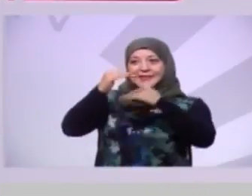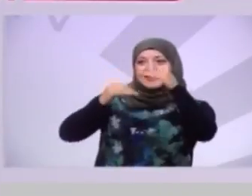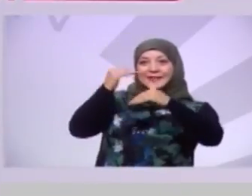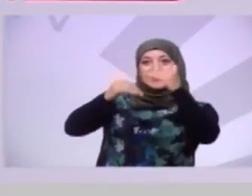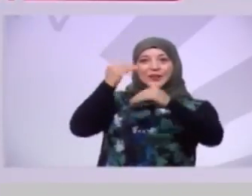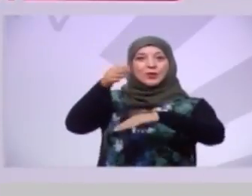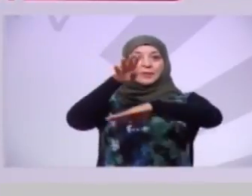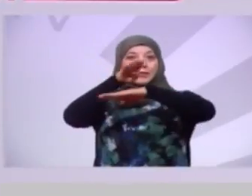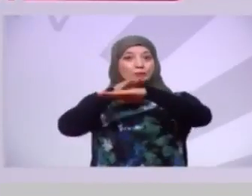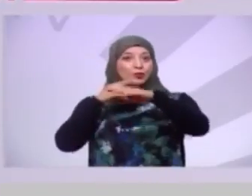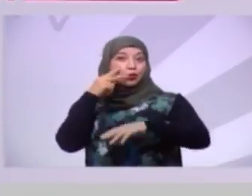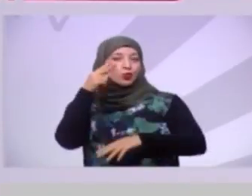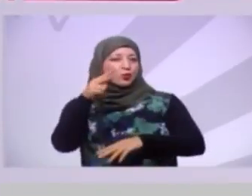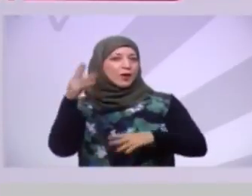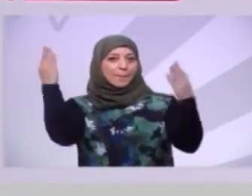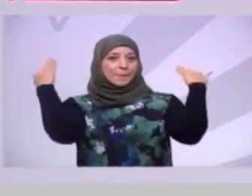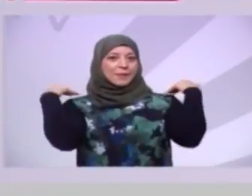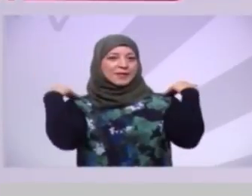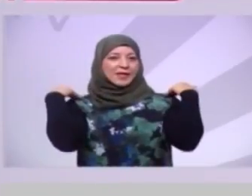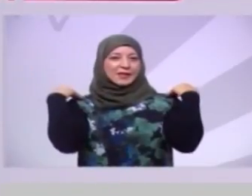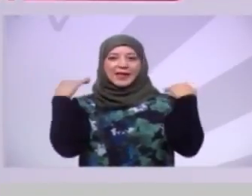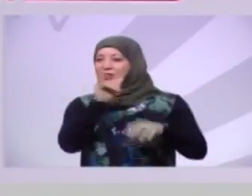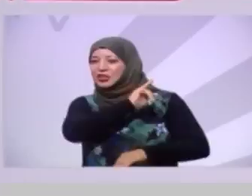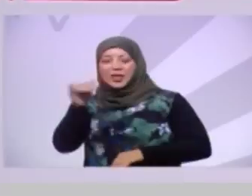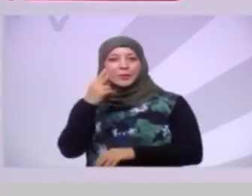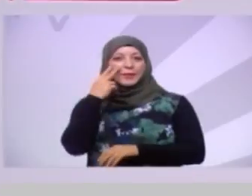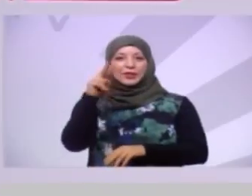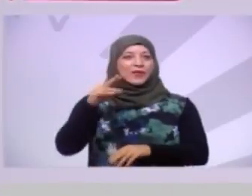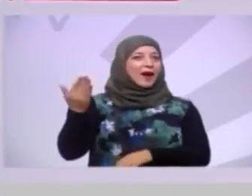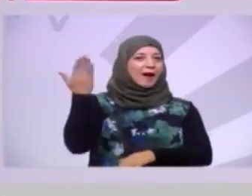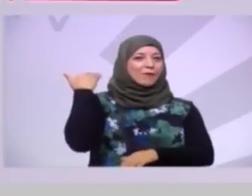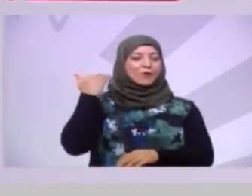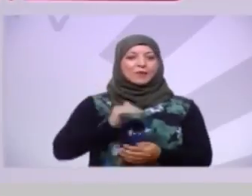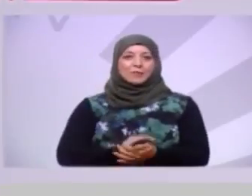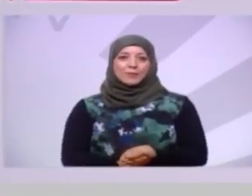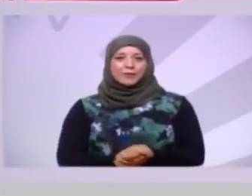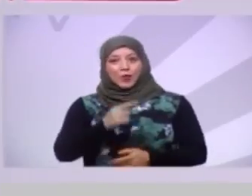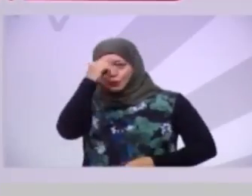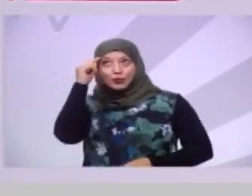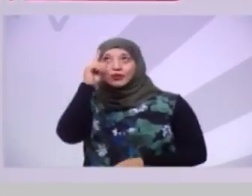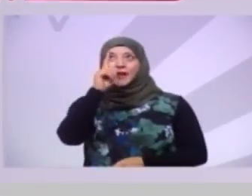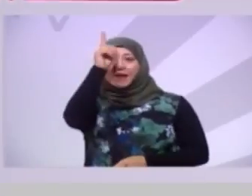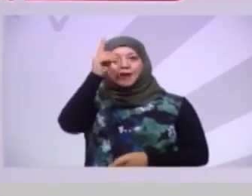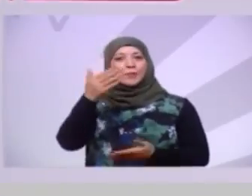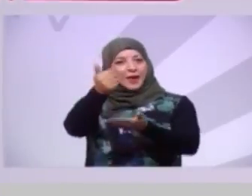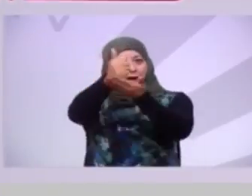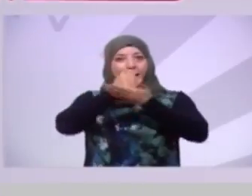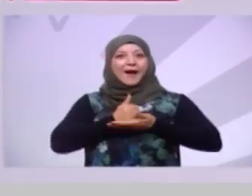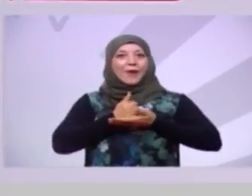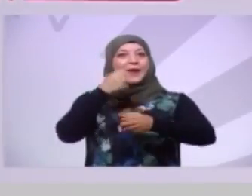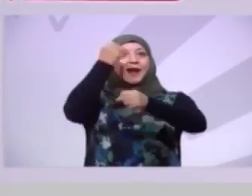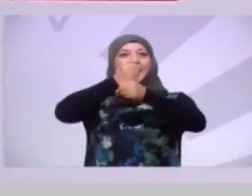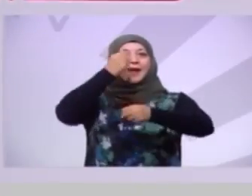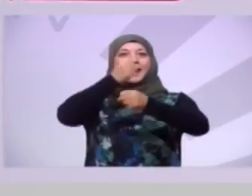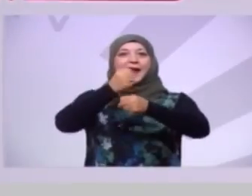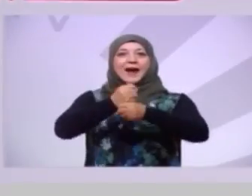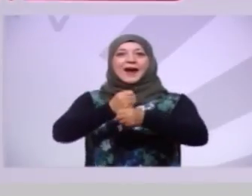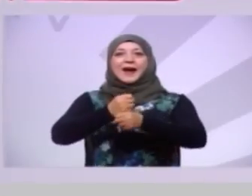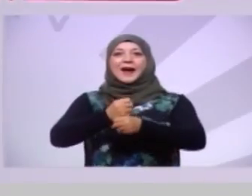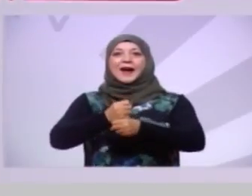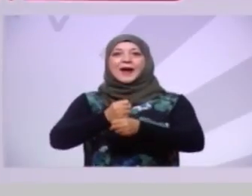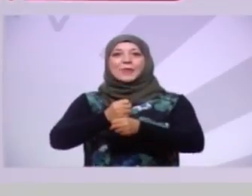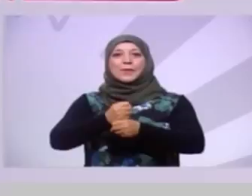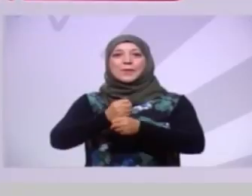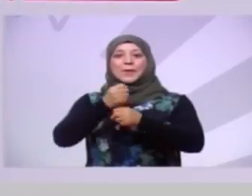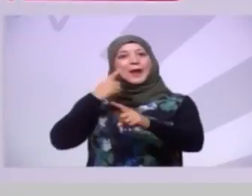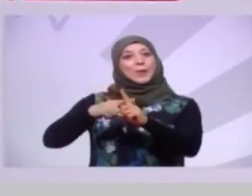بنزرت لم تشهدها من قبل وان شاء الله ربي يوفقنا على عمل لما